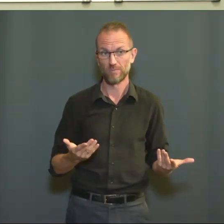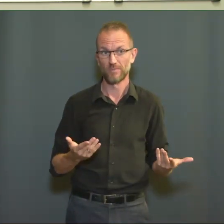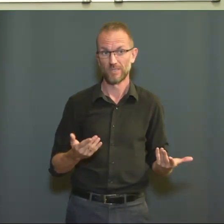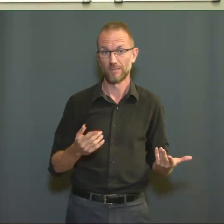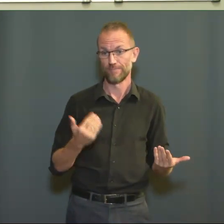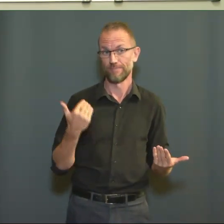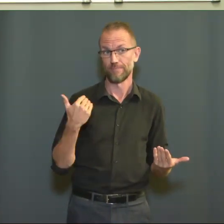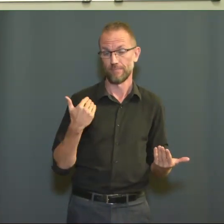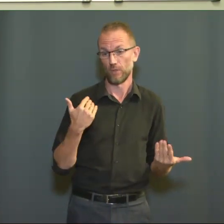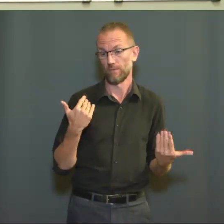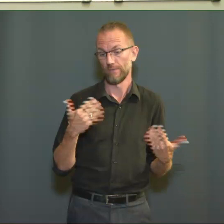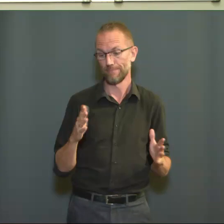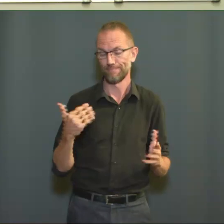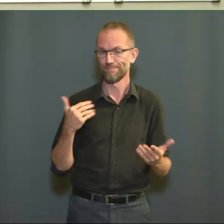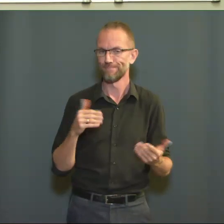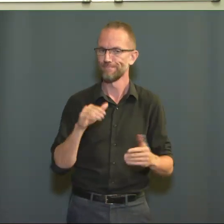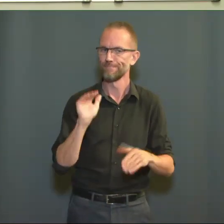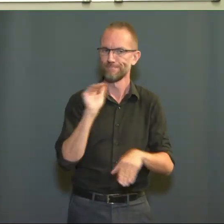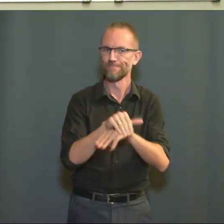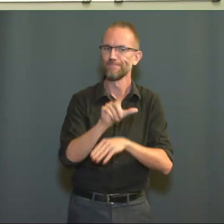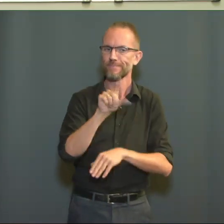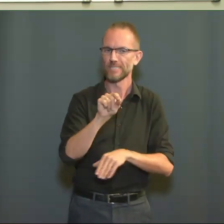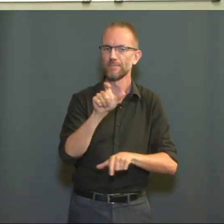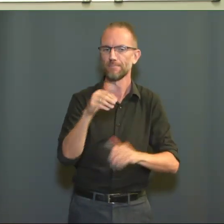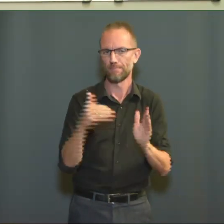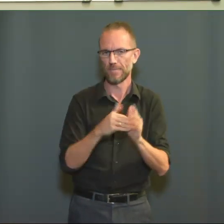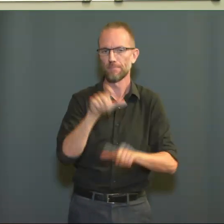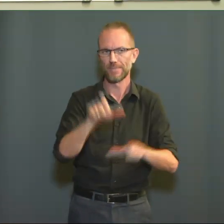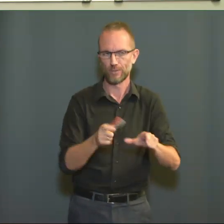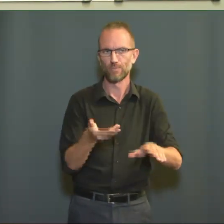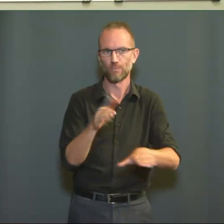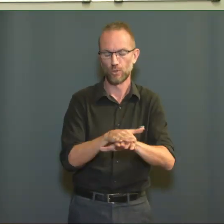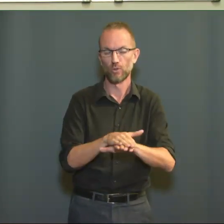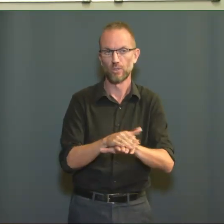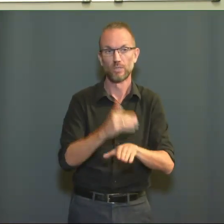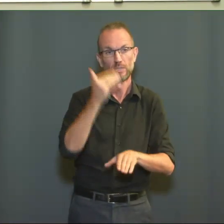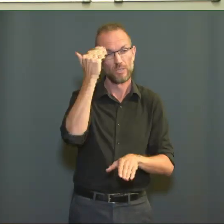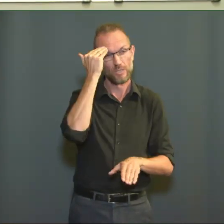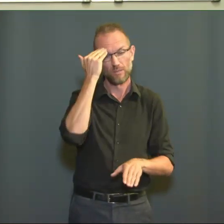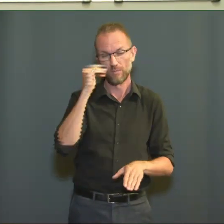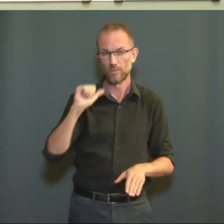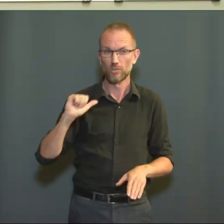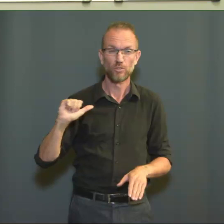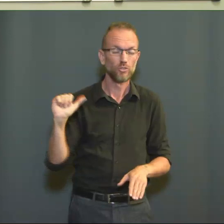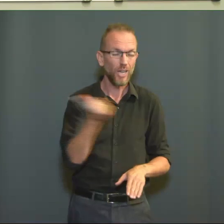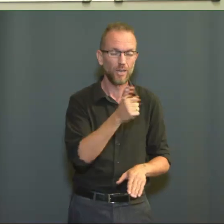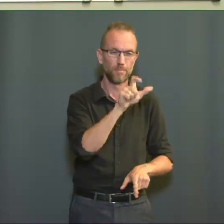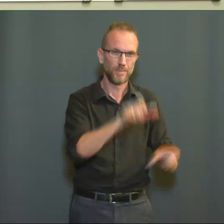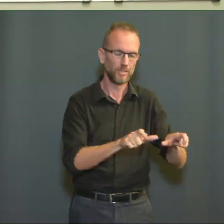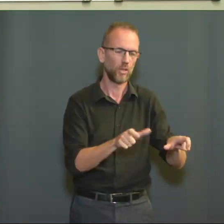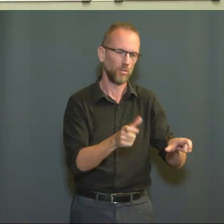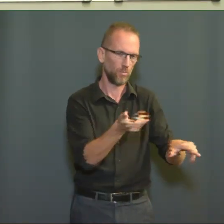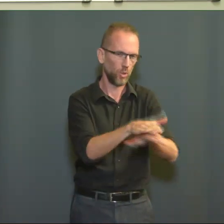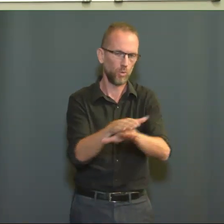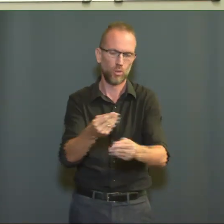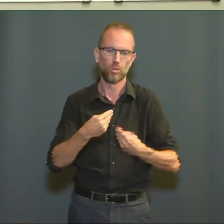liés au Covid dans notre pays. Chaque décès est en lui-même une douleur et une profonde tristesse, tant pour la famille que pour